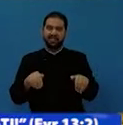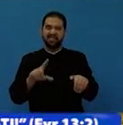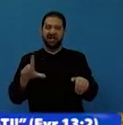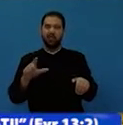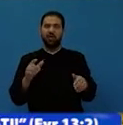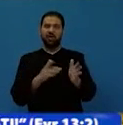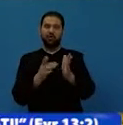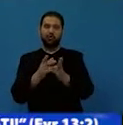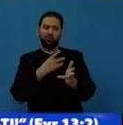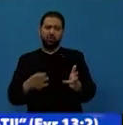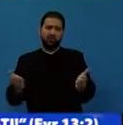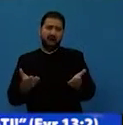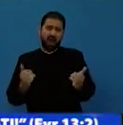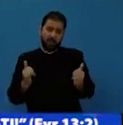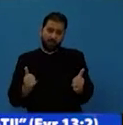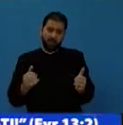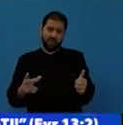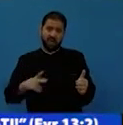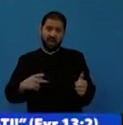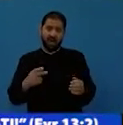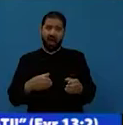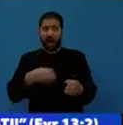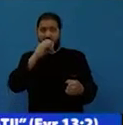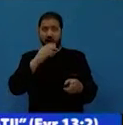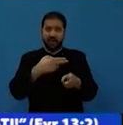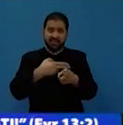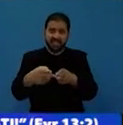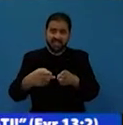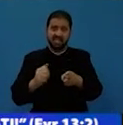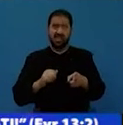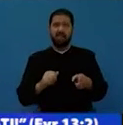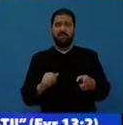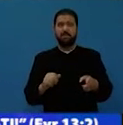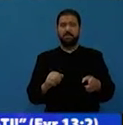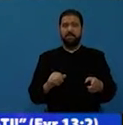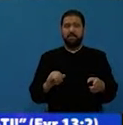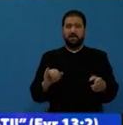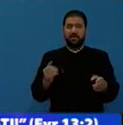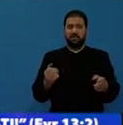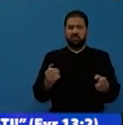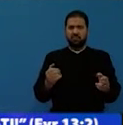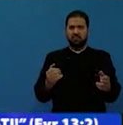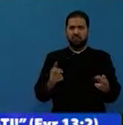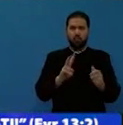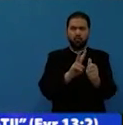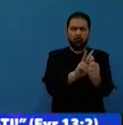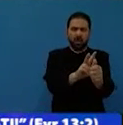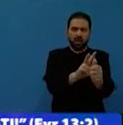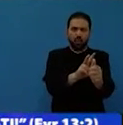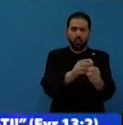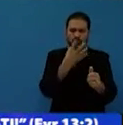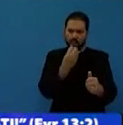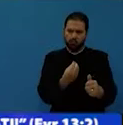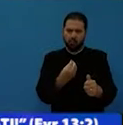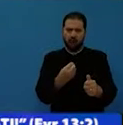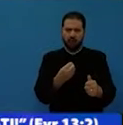aghiazmă acea apă, pe care acesta a considerat-o a fi lături și s-a supărat pe